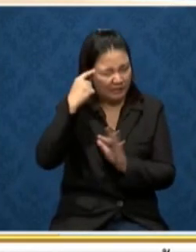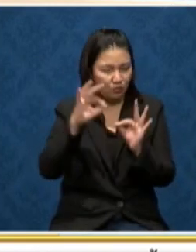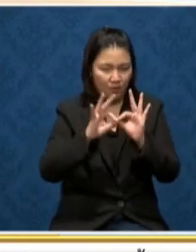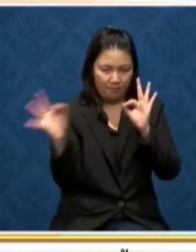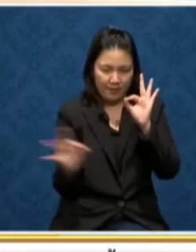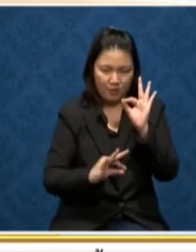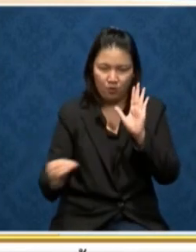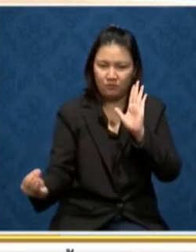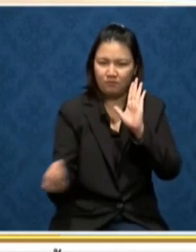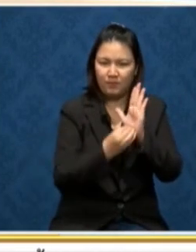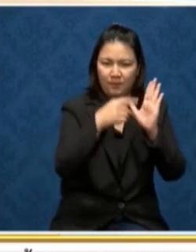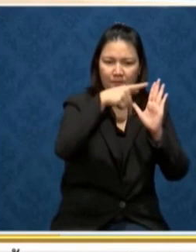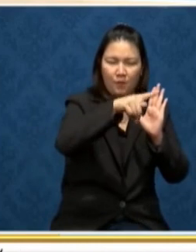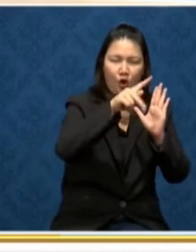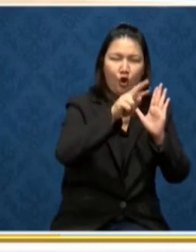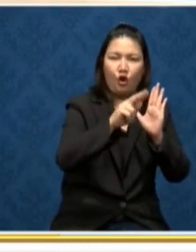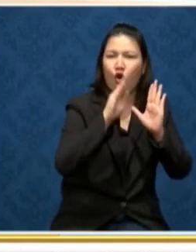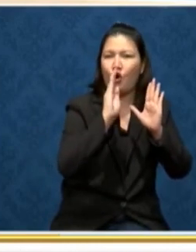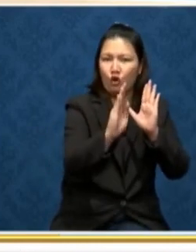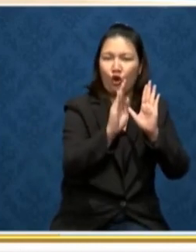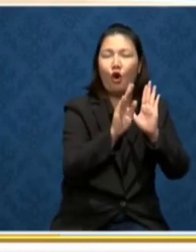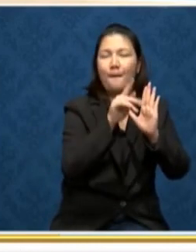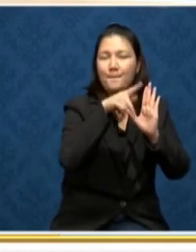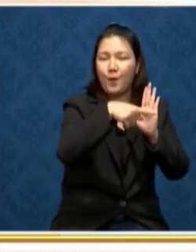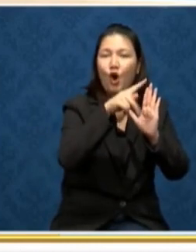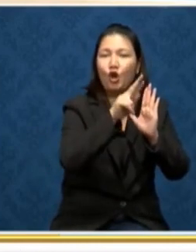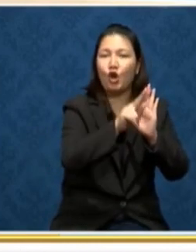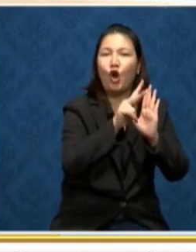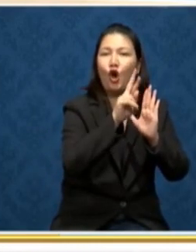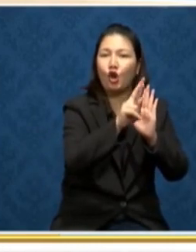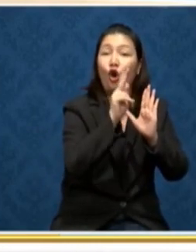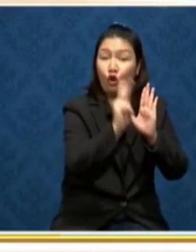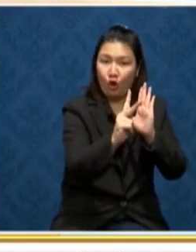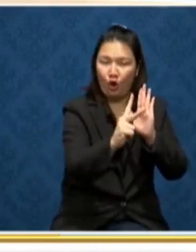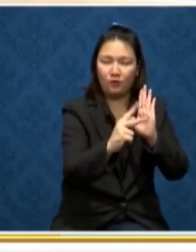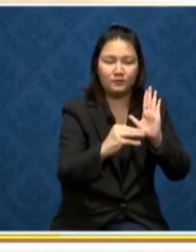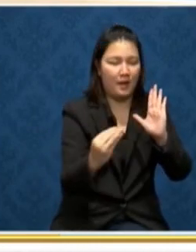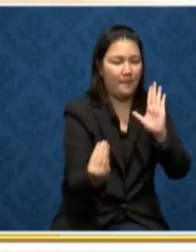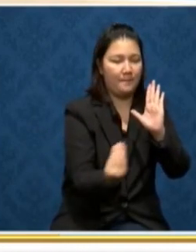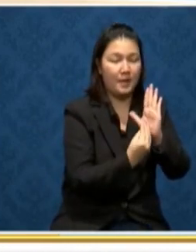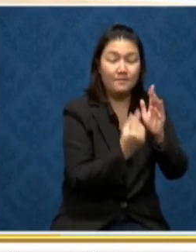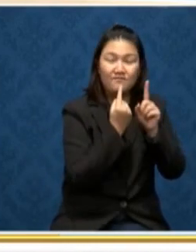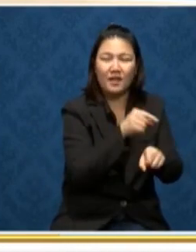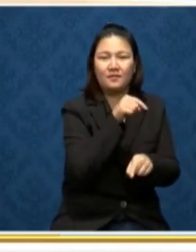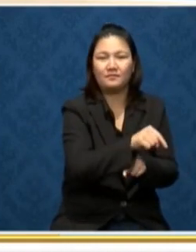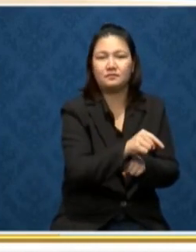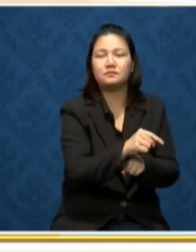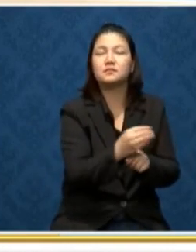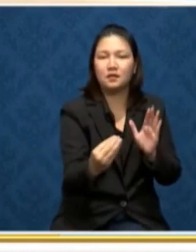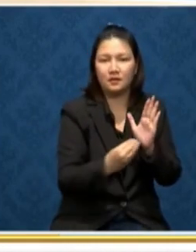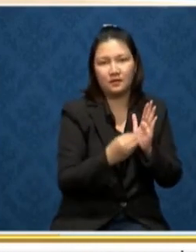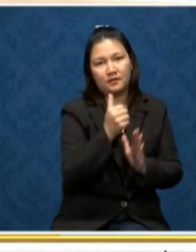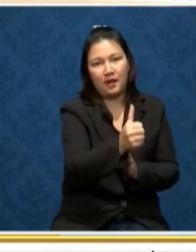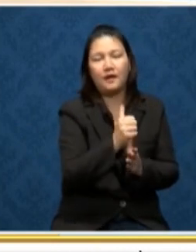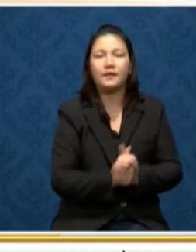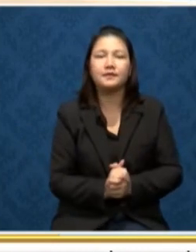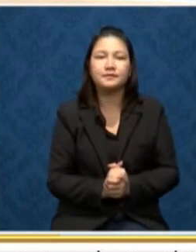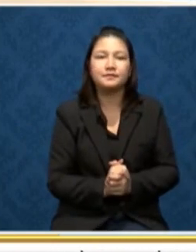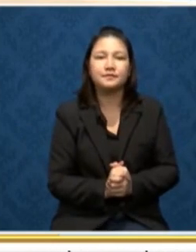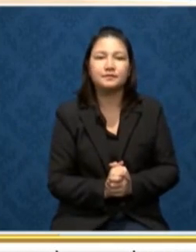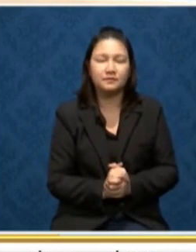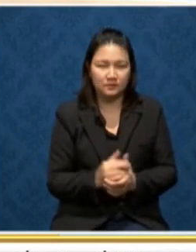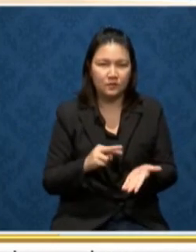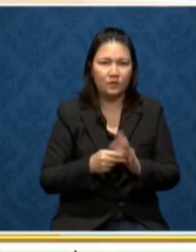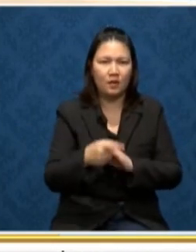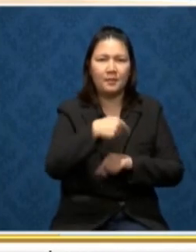และสมบูณมากยิงขึ้น เป็นประโยชศเพื่อปองกันต่ผู้แ้งที่มีเจ็ทนาสุจริจอีกทั้ง determinationกำหนดความผิดสำหบก